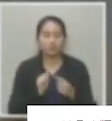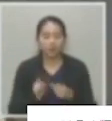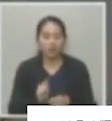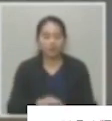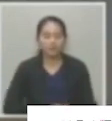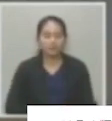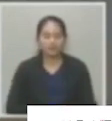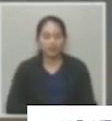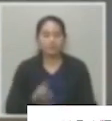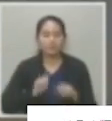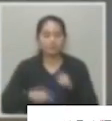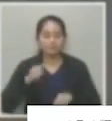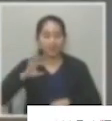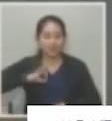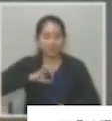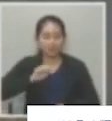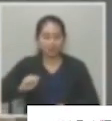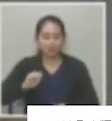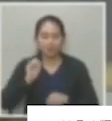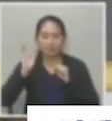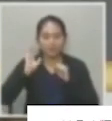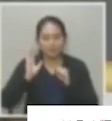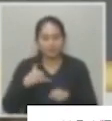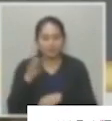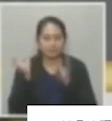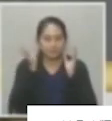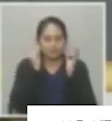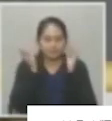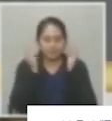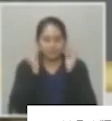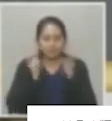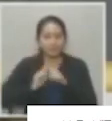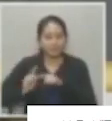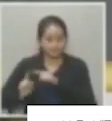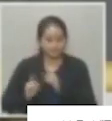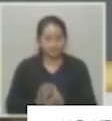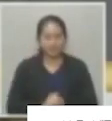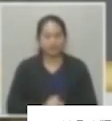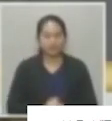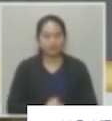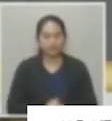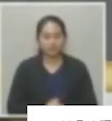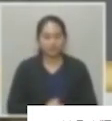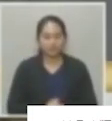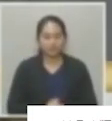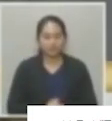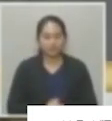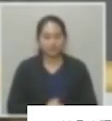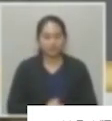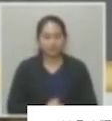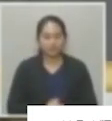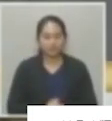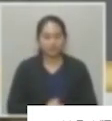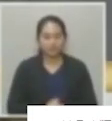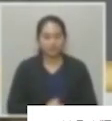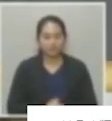เพื่อนสมาชิกและจะได้นำไปปรับปรุงแก้ไขท่านประธานครับโดยรูปแบบก่อนนะครับผมตามตั้งแ